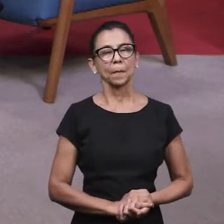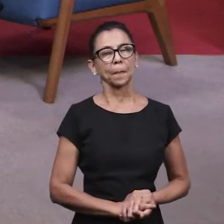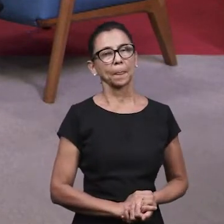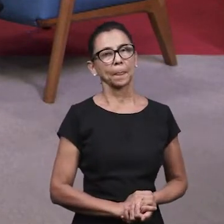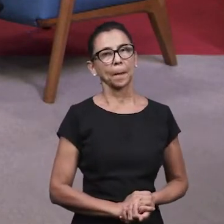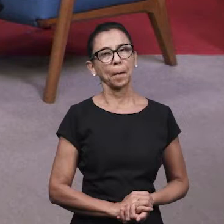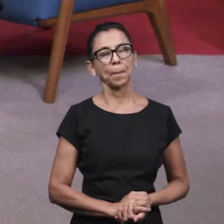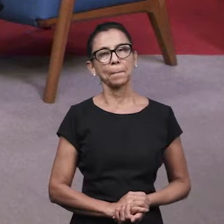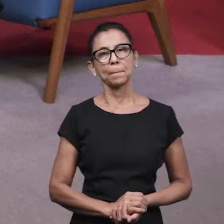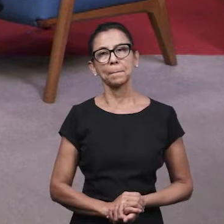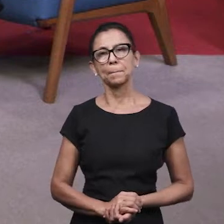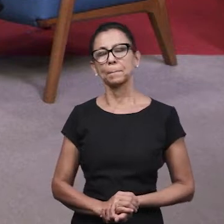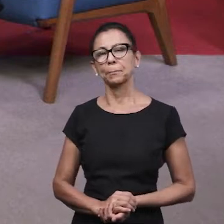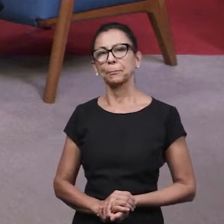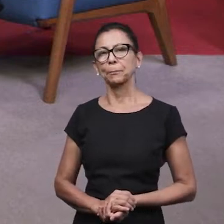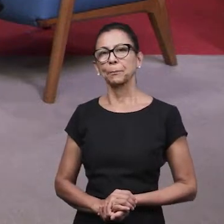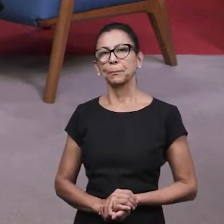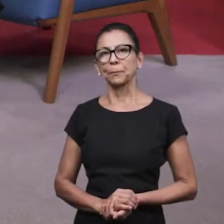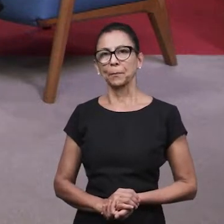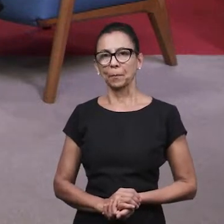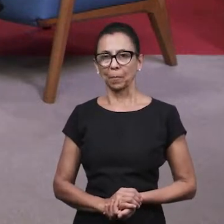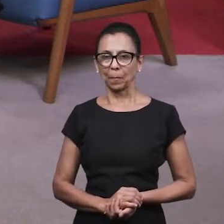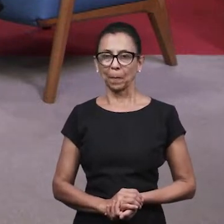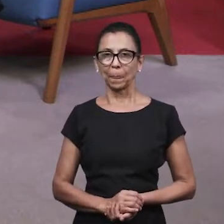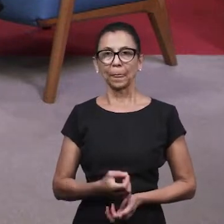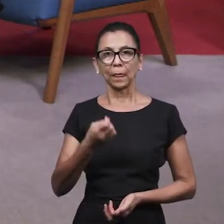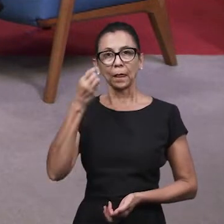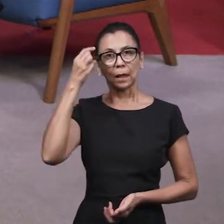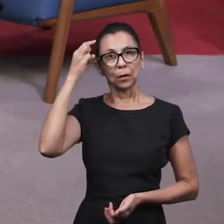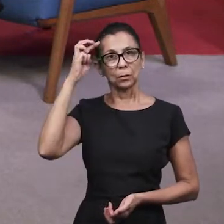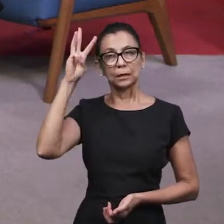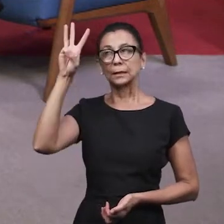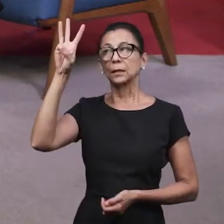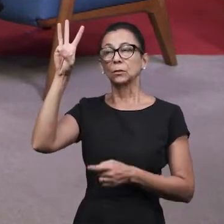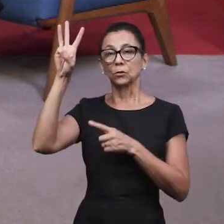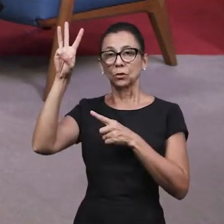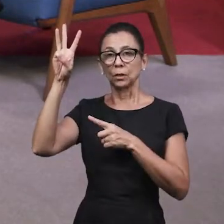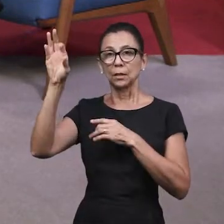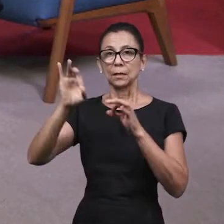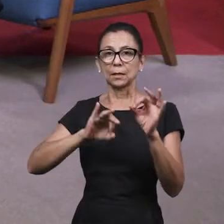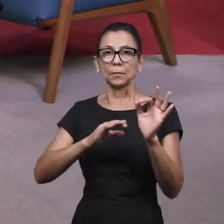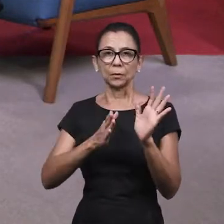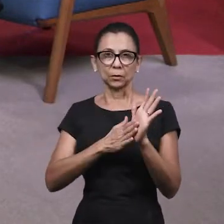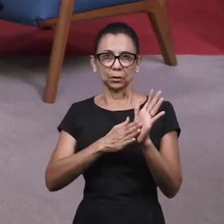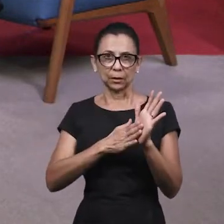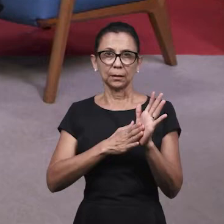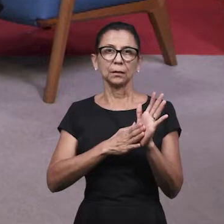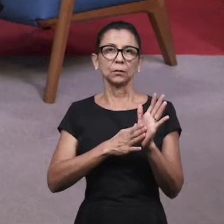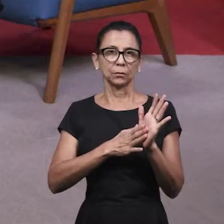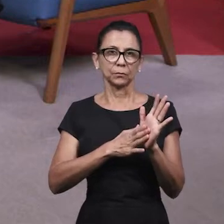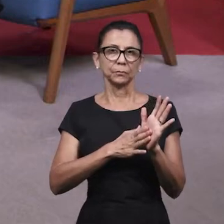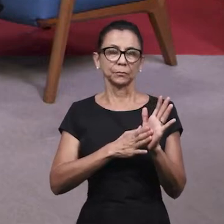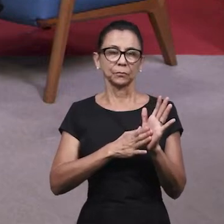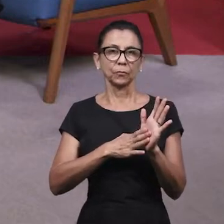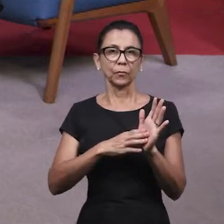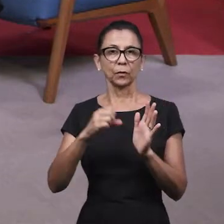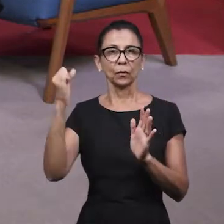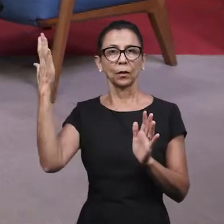même si le projet du troisième jour est révélé dans la mort et dans la résurrection du Seigneur Jésus, ce